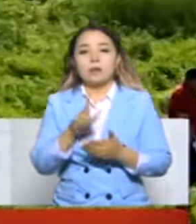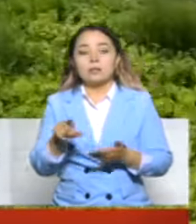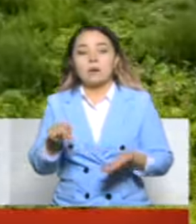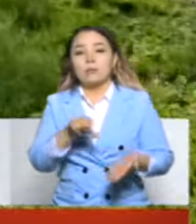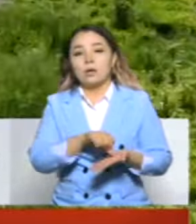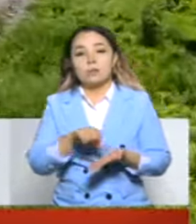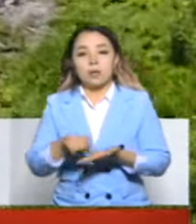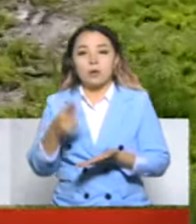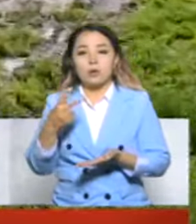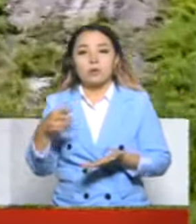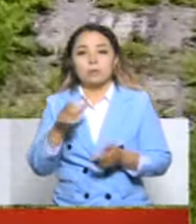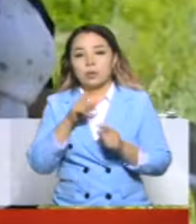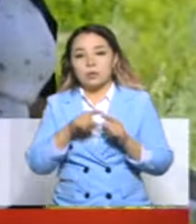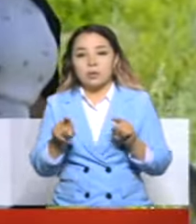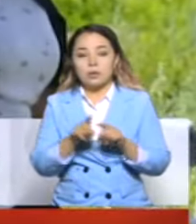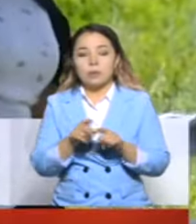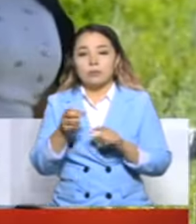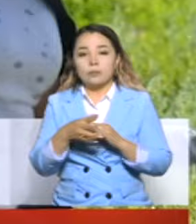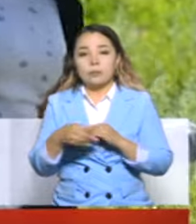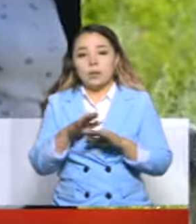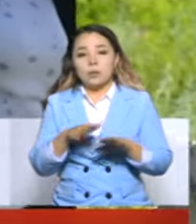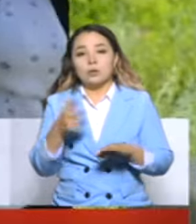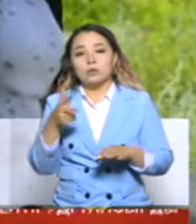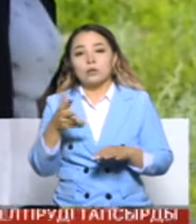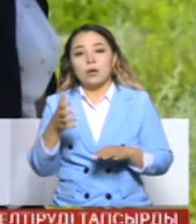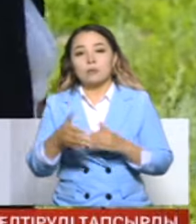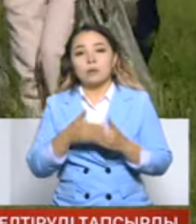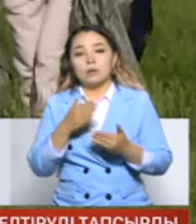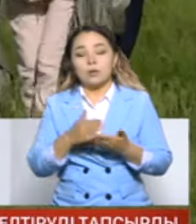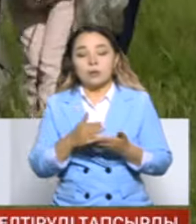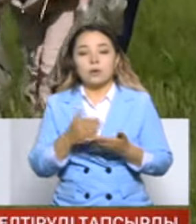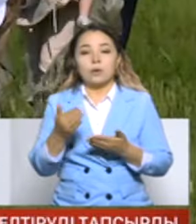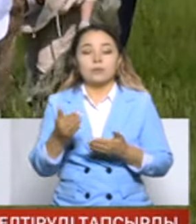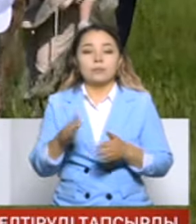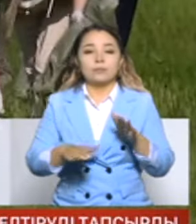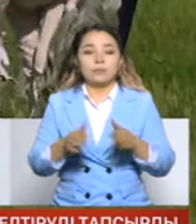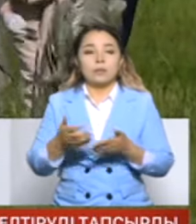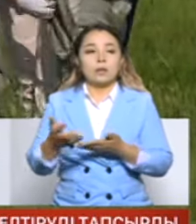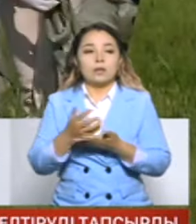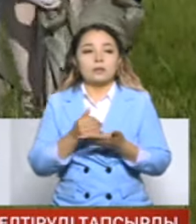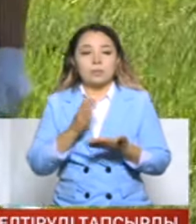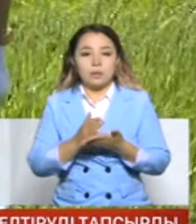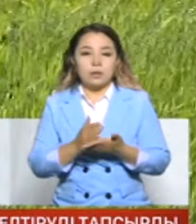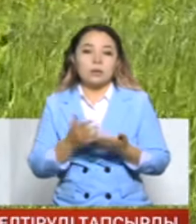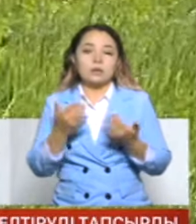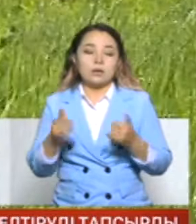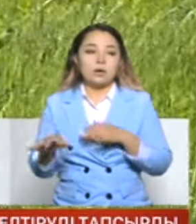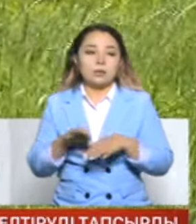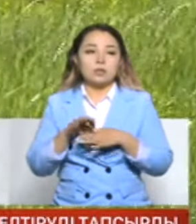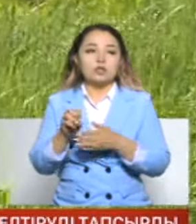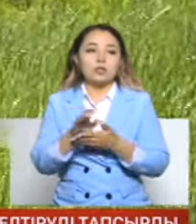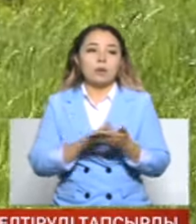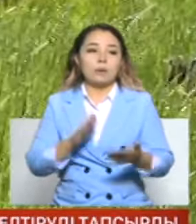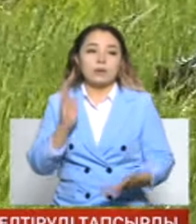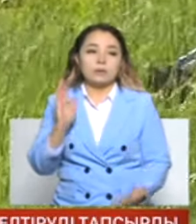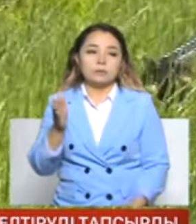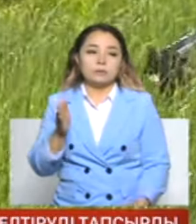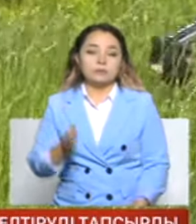қатысқан. 3 аптада елдің бірнеше аймағынан 3,5 мың тоннадан астам қоқыс жиналды. Акция әлі де жалғасып